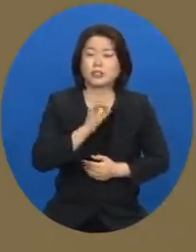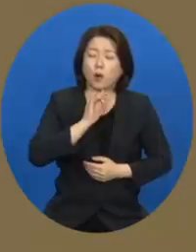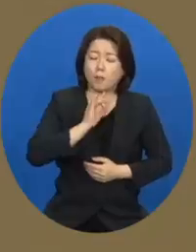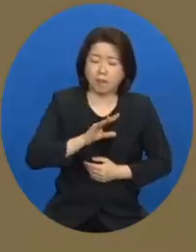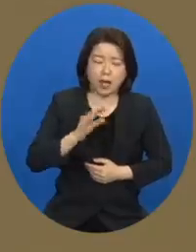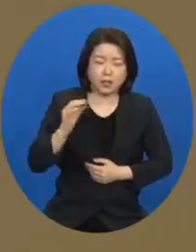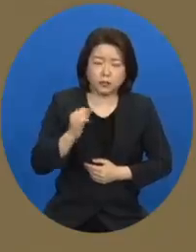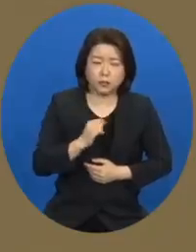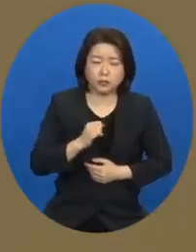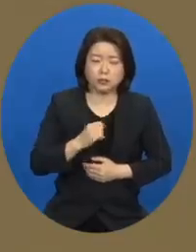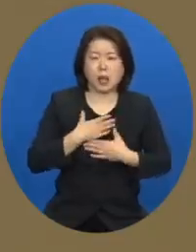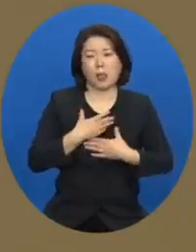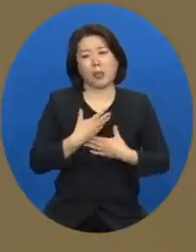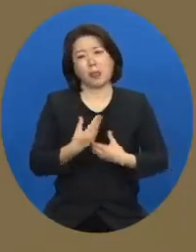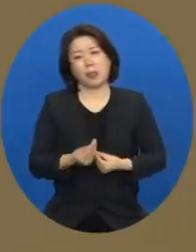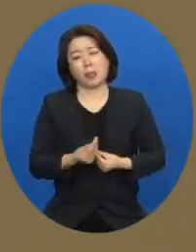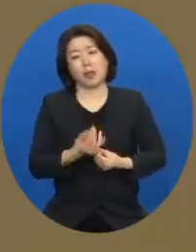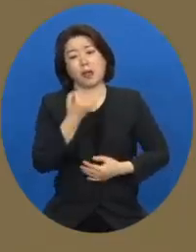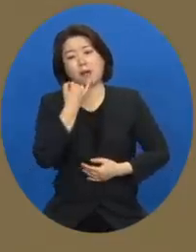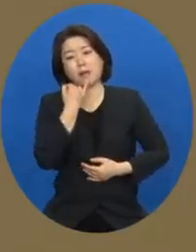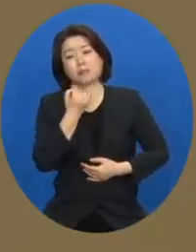그것만으로 안심하면 안 됩니다.